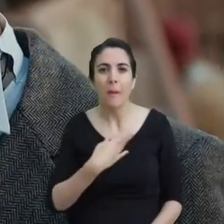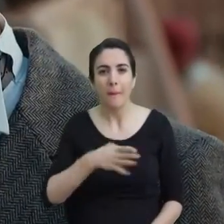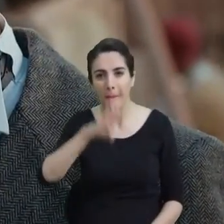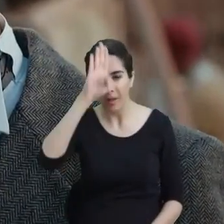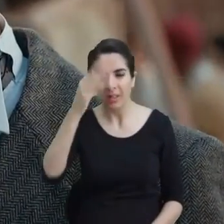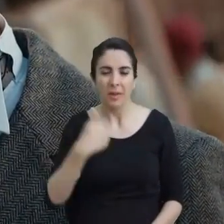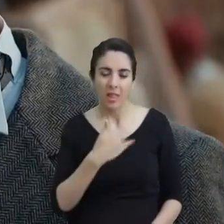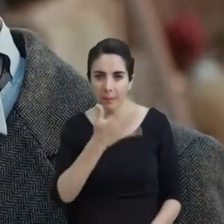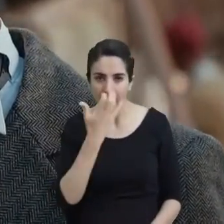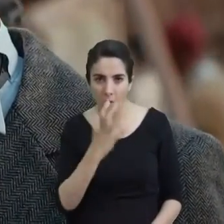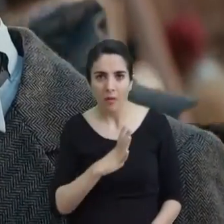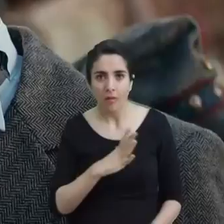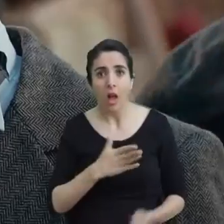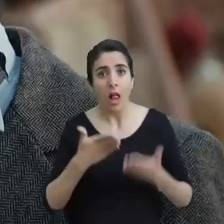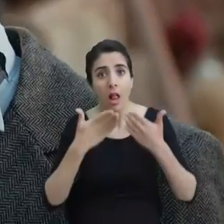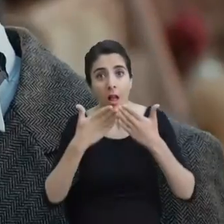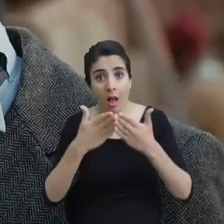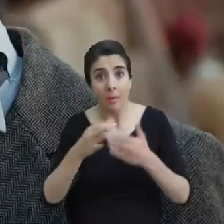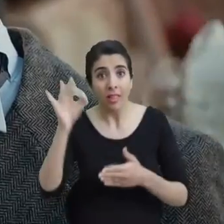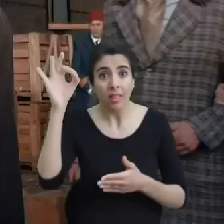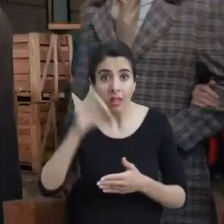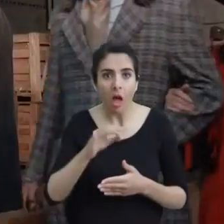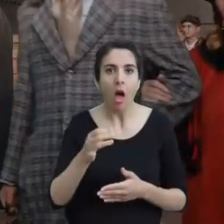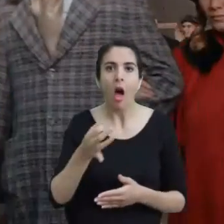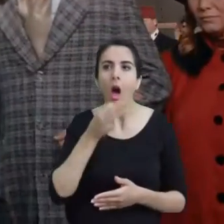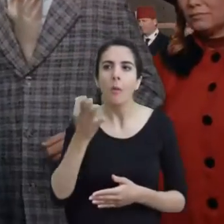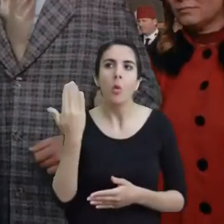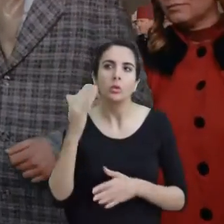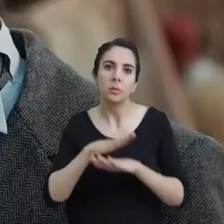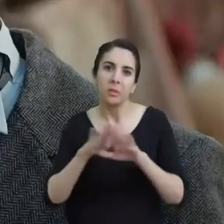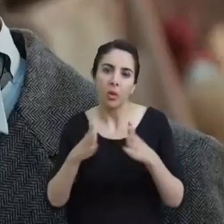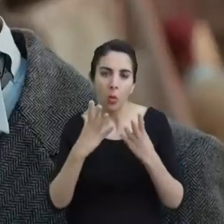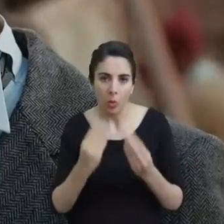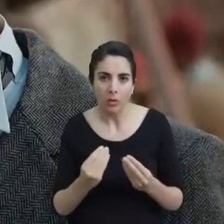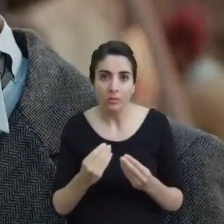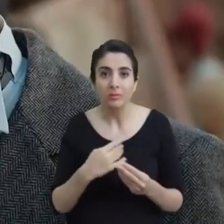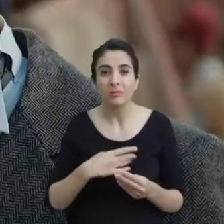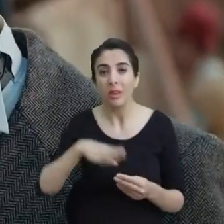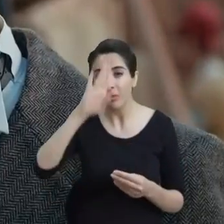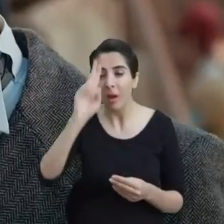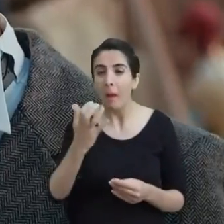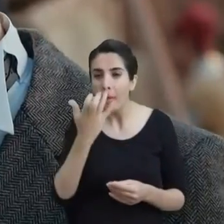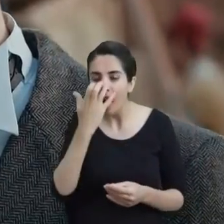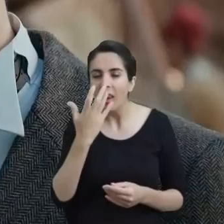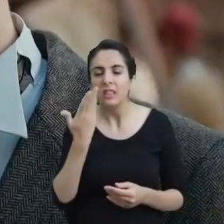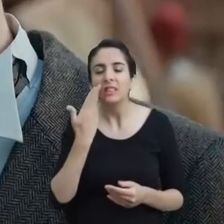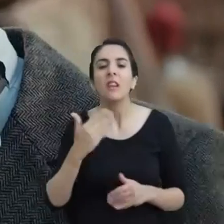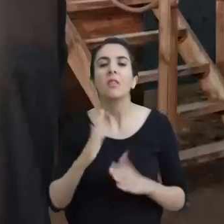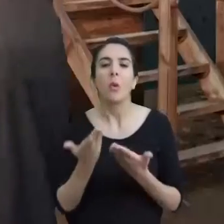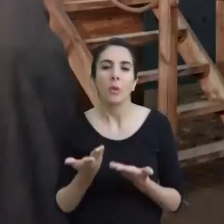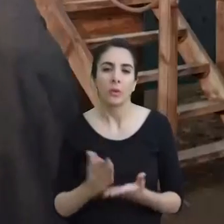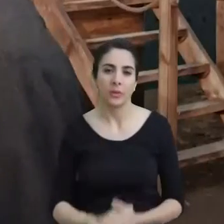Biliyorsunuz padişah beni bekler. Geminin limana vardığı haberi ona çoktan gitmiştir bile. Sultanımız bekletilmekten pek